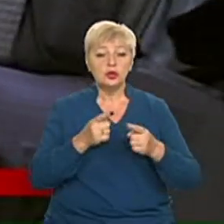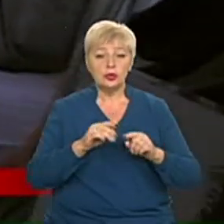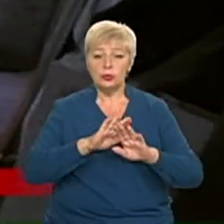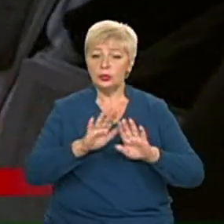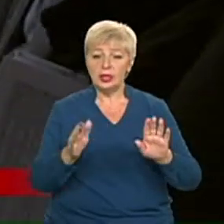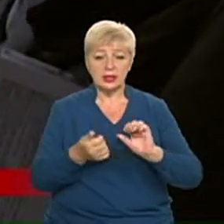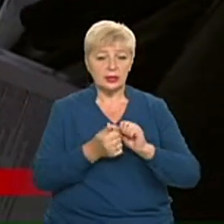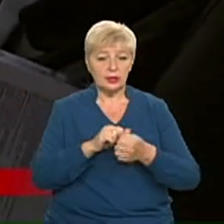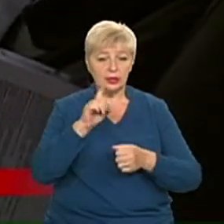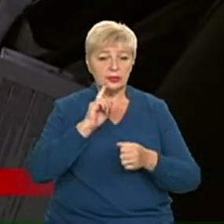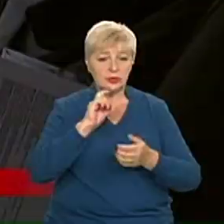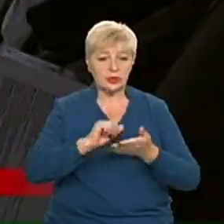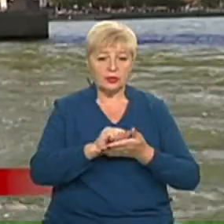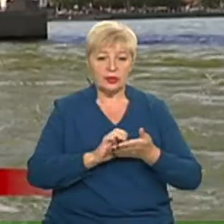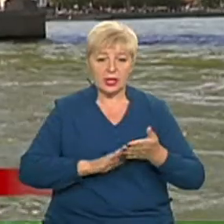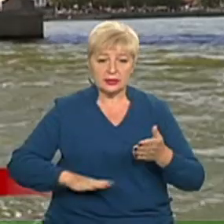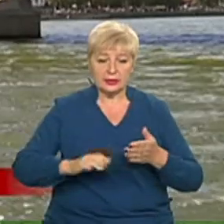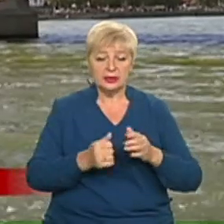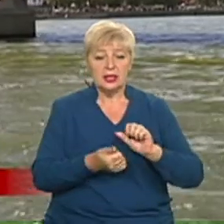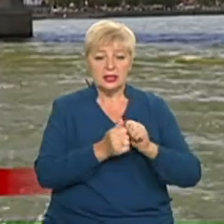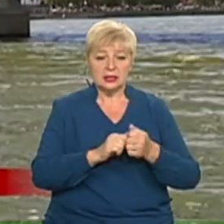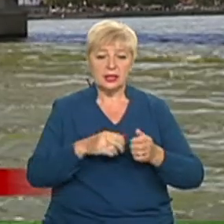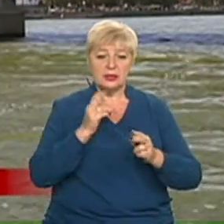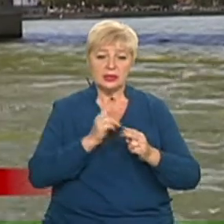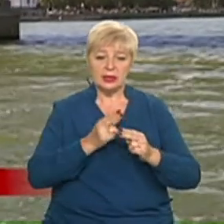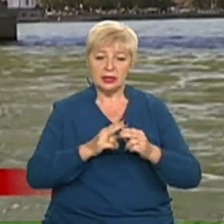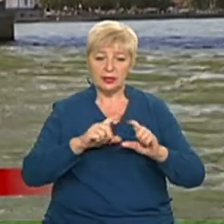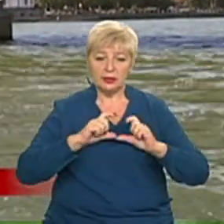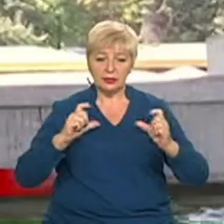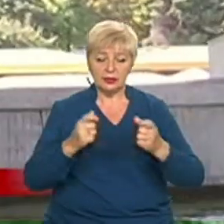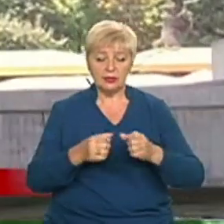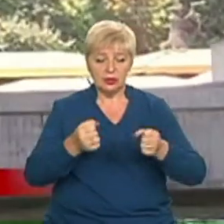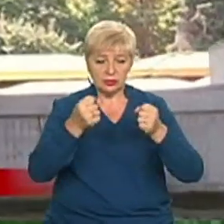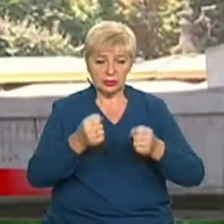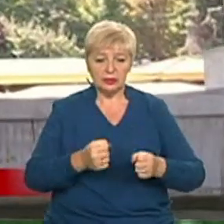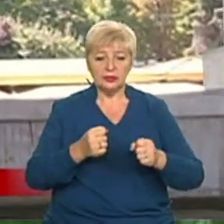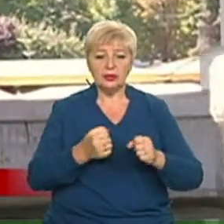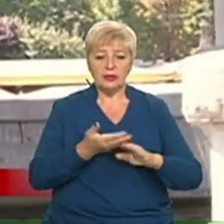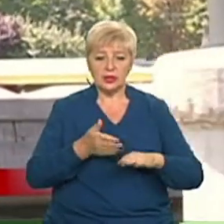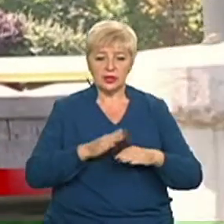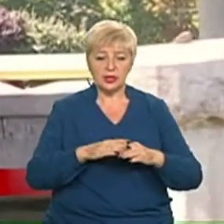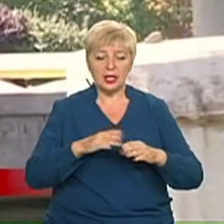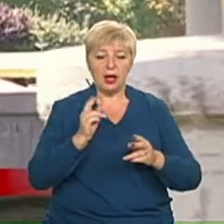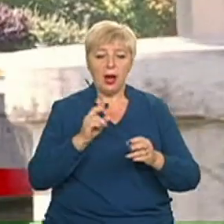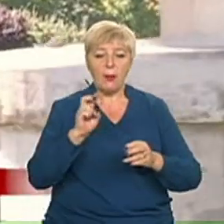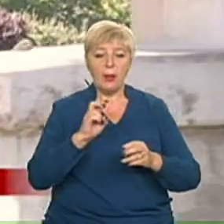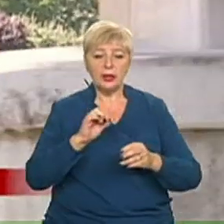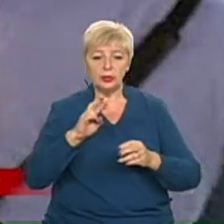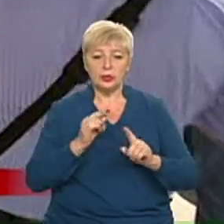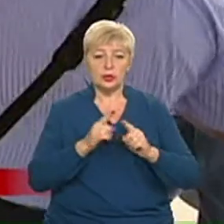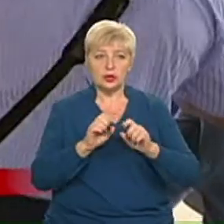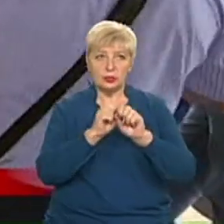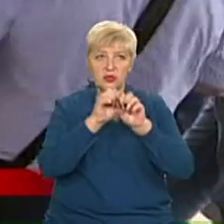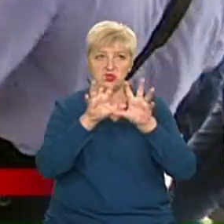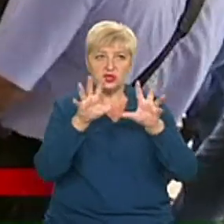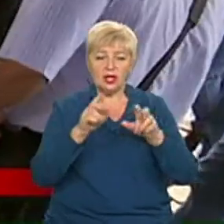не замінили тимчасовий асфальт, а замість металевих відбійників установили важкі бетонні? Чому з-під мосту стирчить